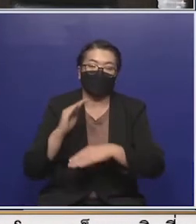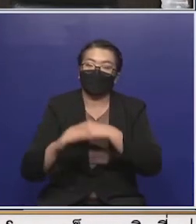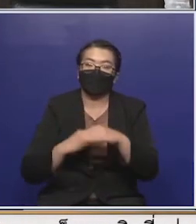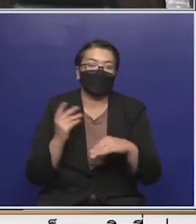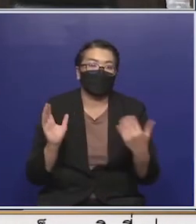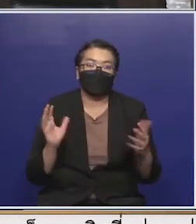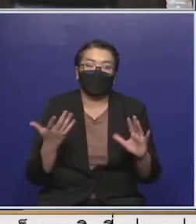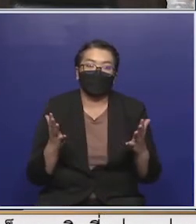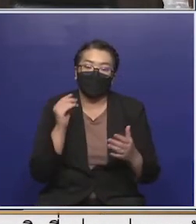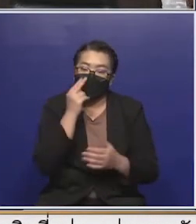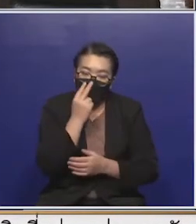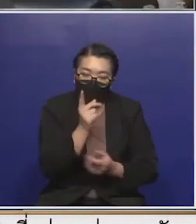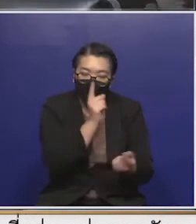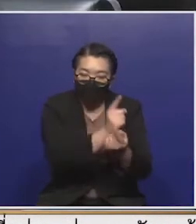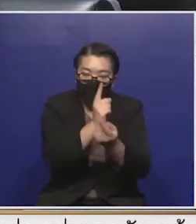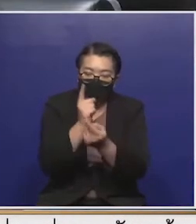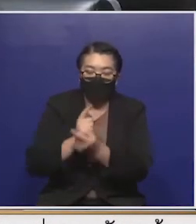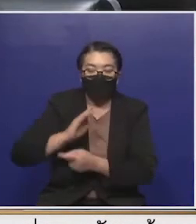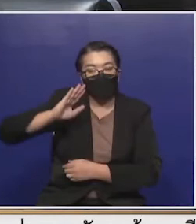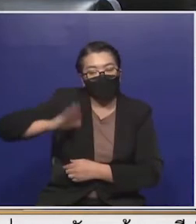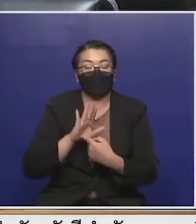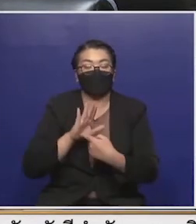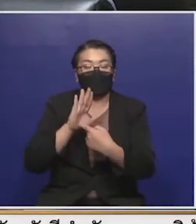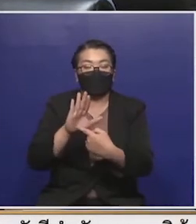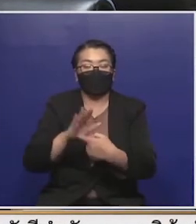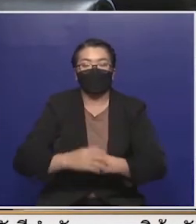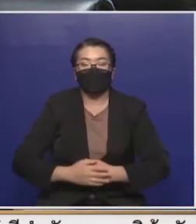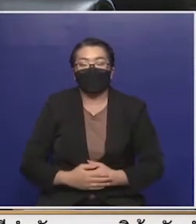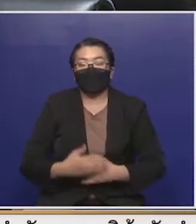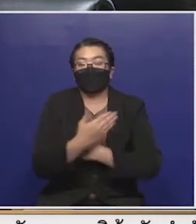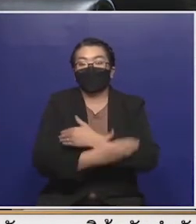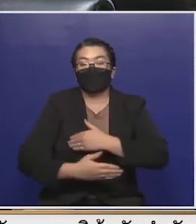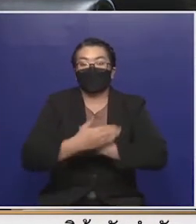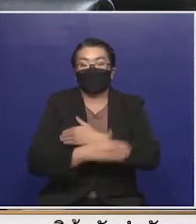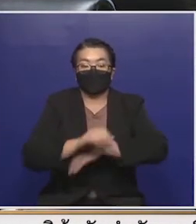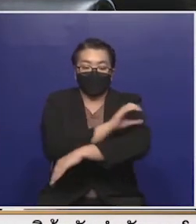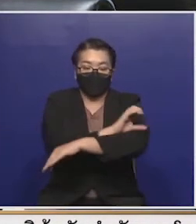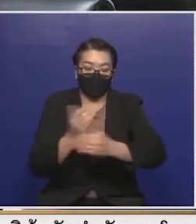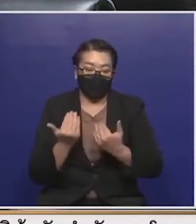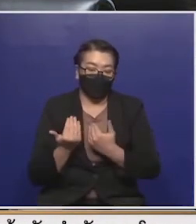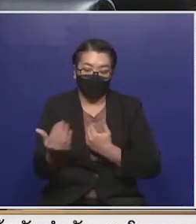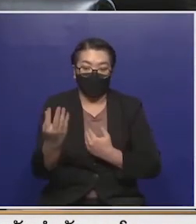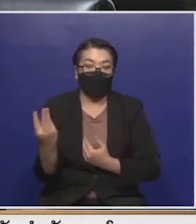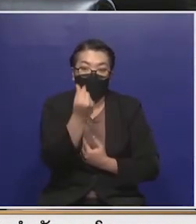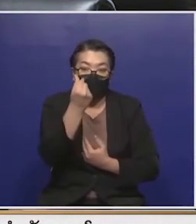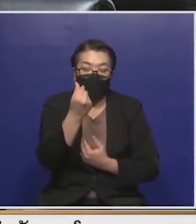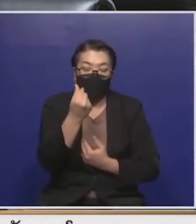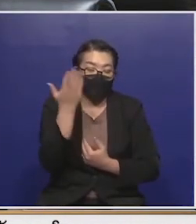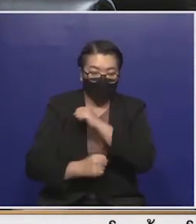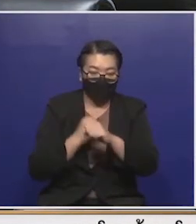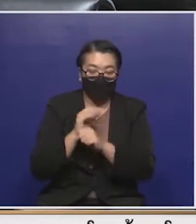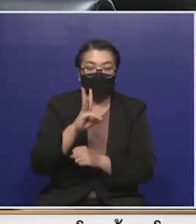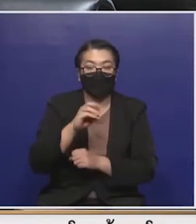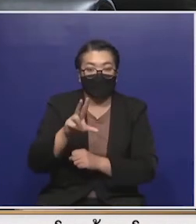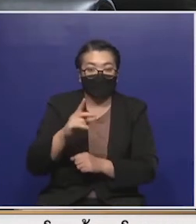ครั้งเหมอนจะล่าช้าผิดที่ ผิดเวลารถไคเร็วสูงที่ควรจะเสรจถึจหวดน้คายตงแต่ปี 2563